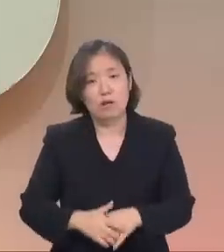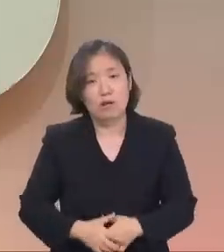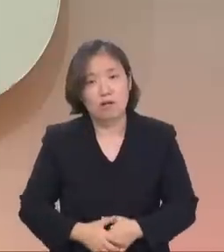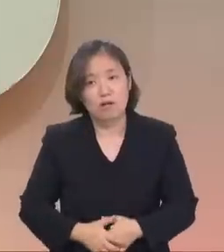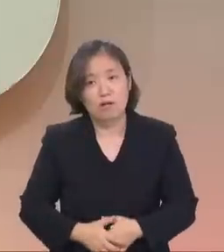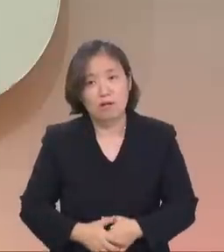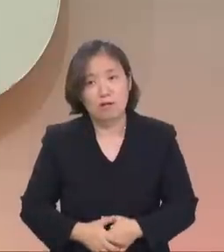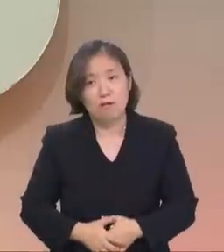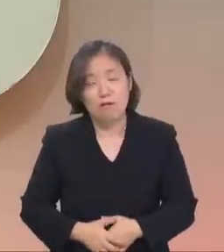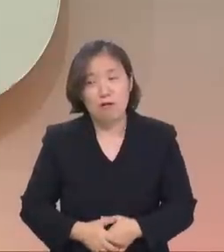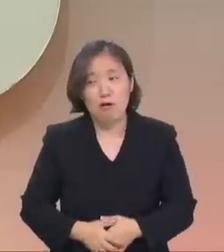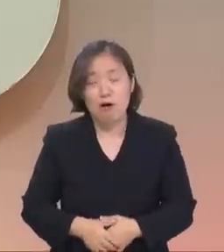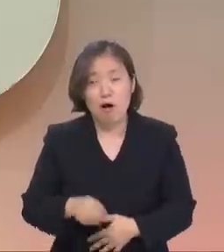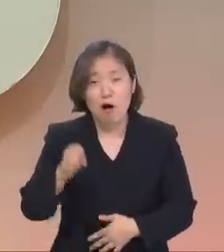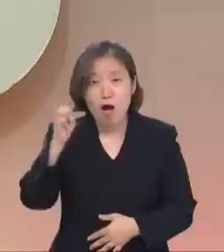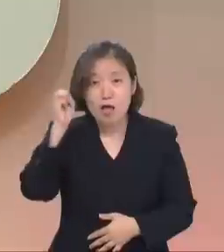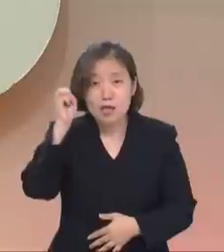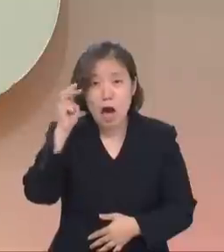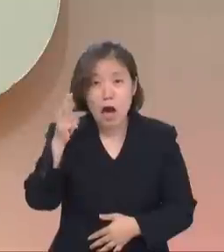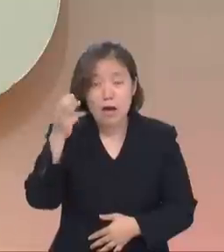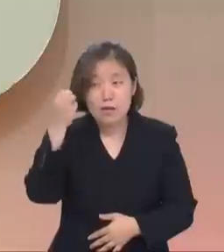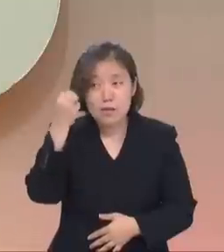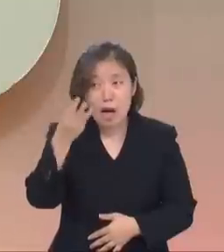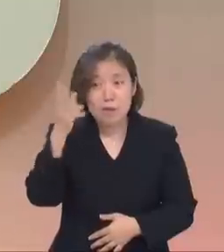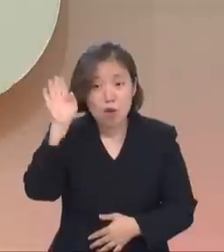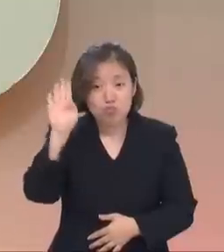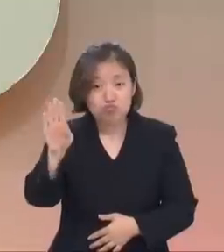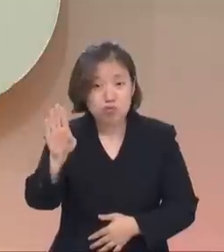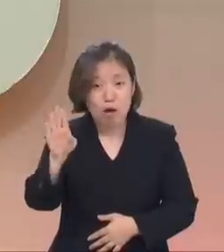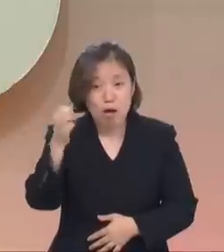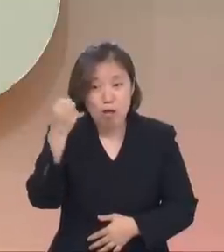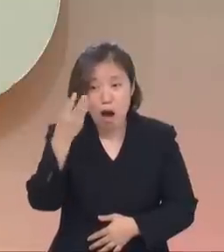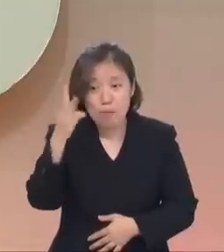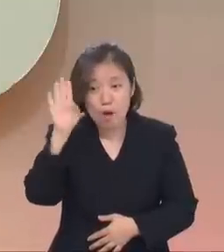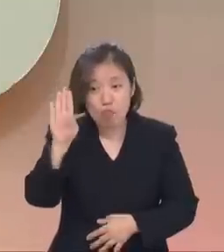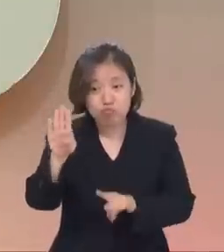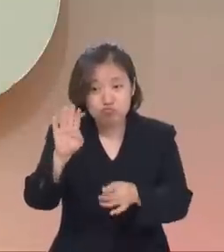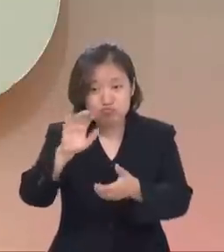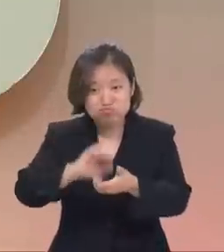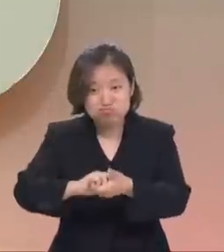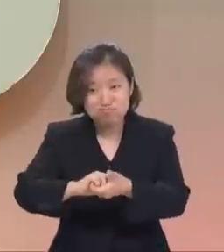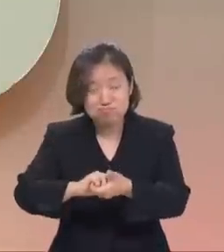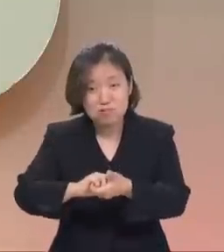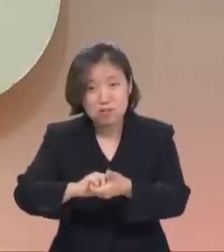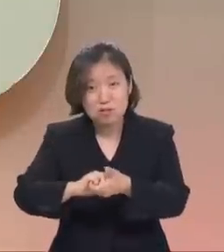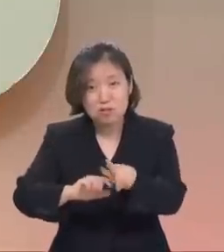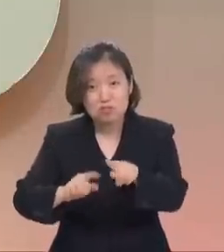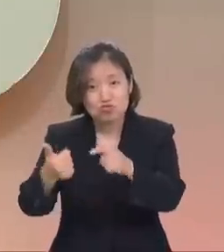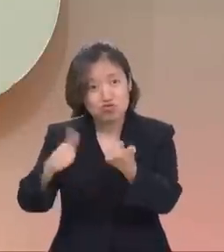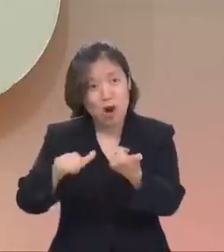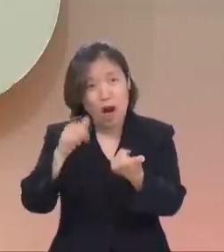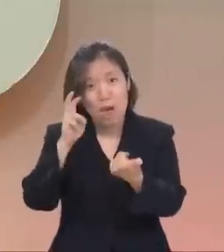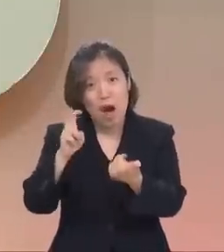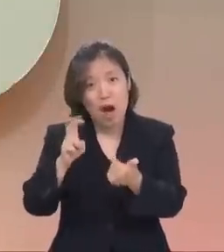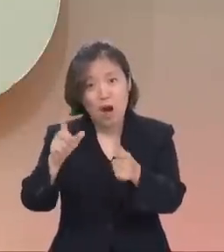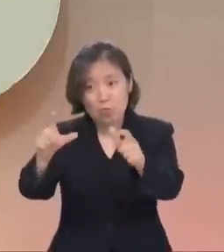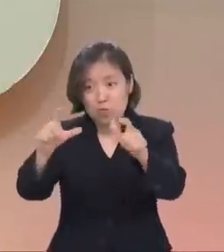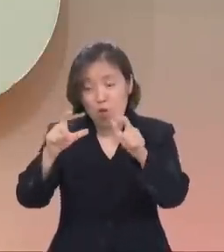3개월 남았습니다라는 말을 들었을 때 우리 감정이 어떨까요 여러분